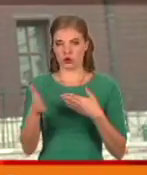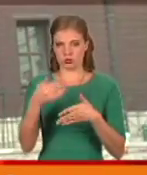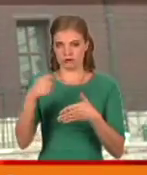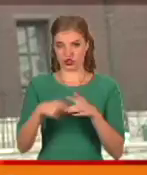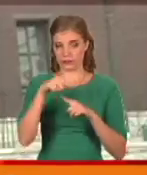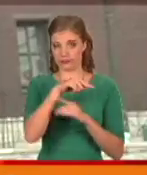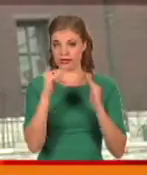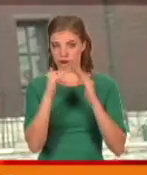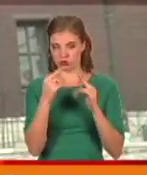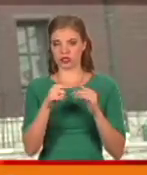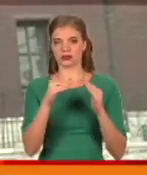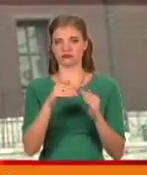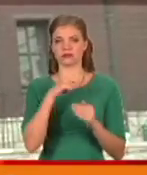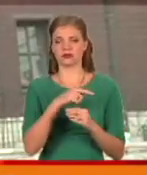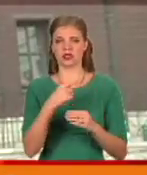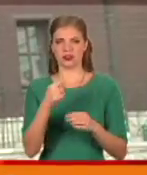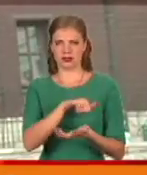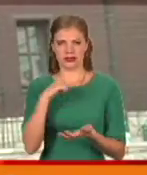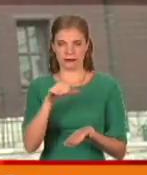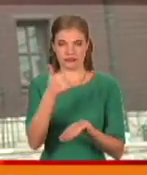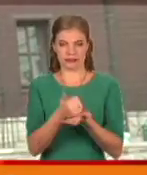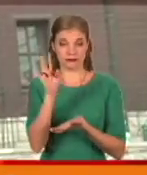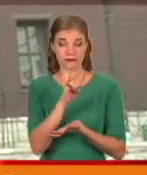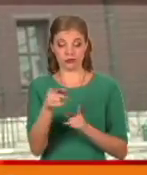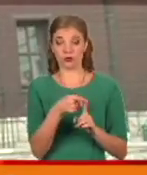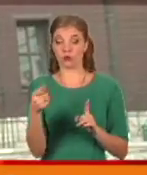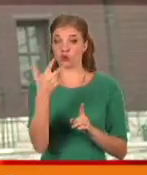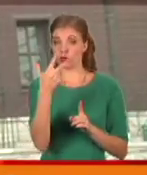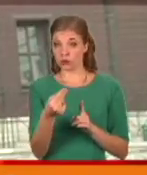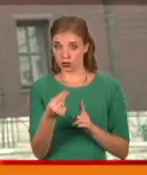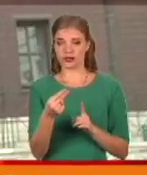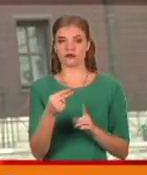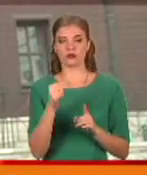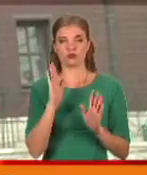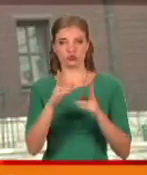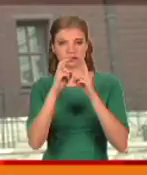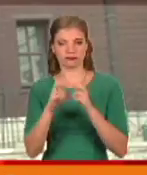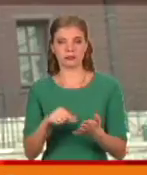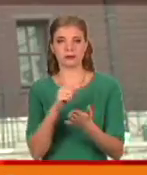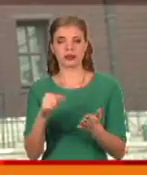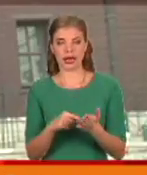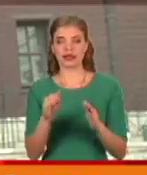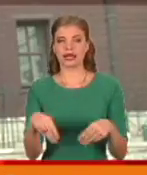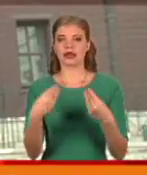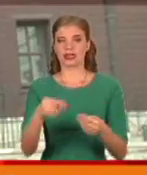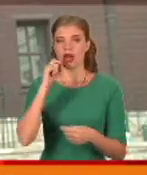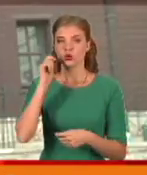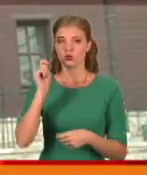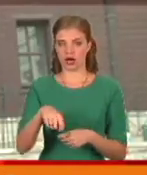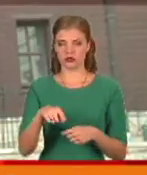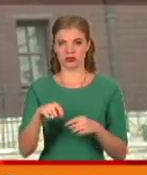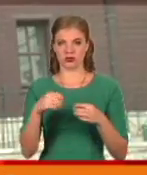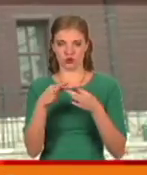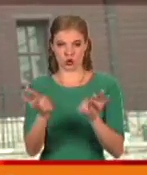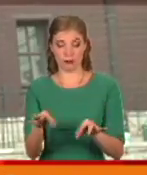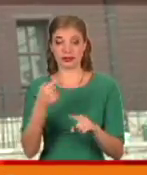цій будівлі. Це резиденція Вселенського патріарха. І саме тут протягом цих 3 днів, зокрема, розглядатимуть питання надання Україні